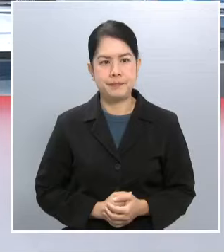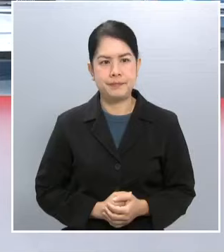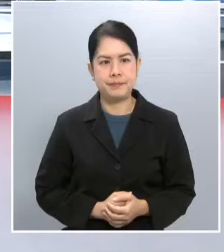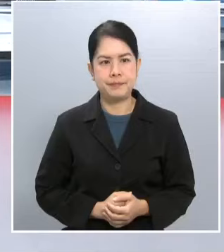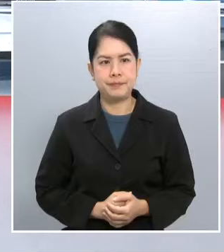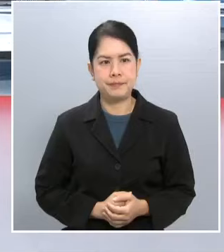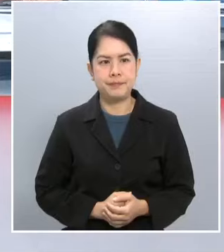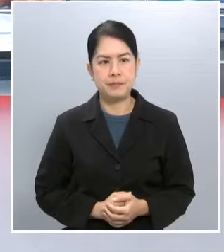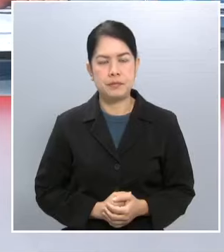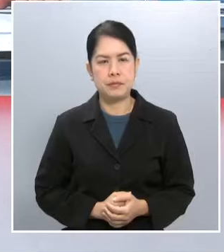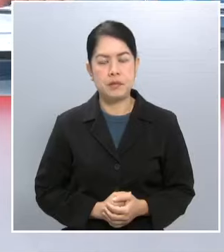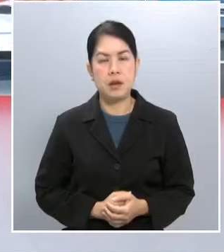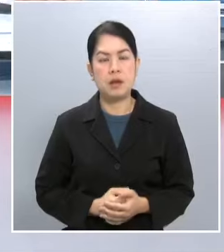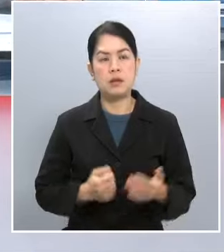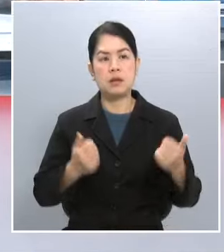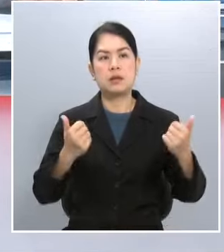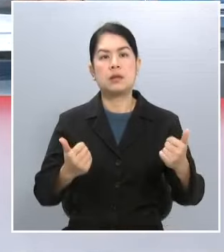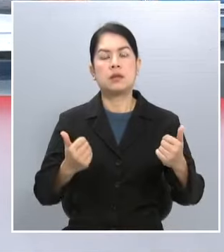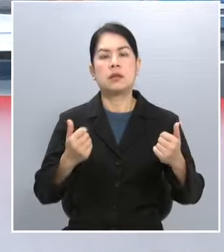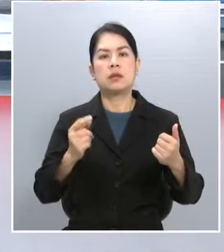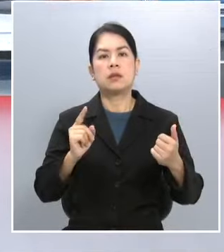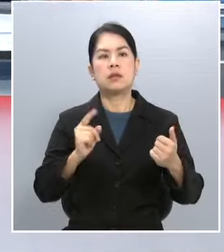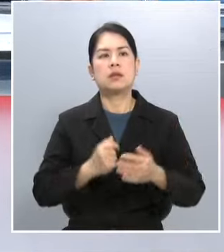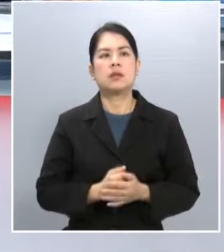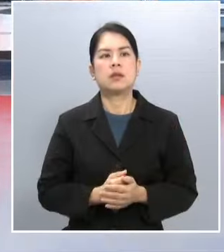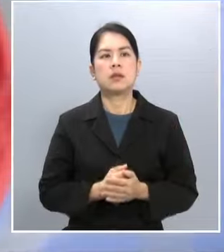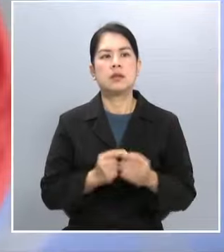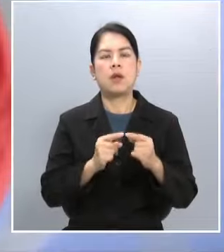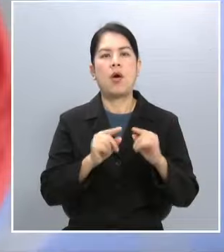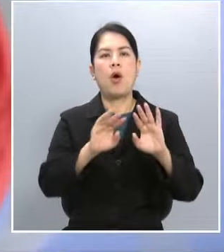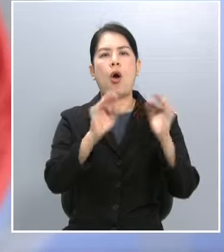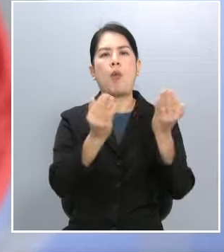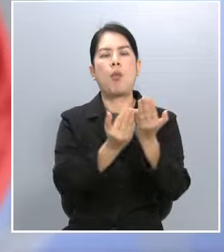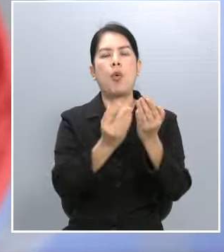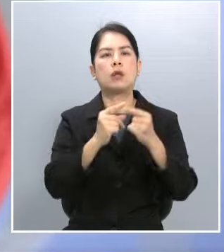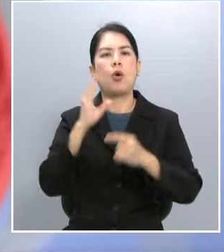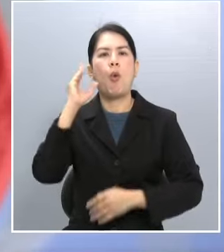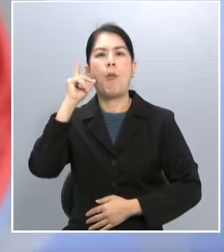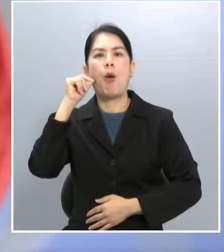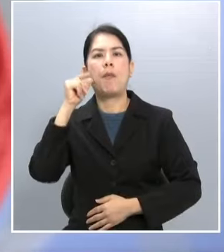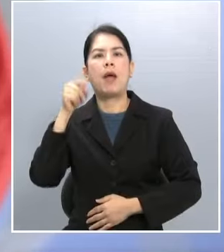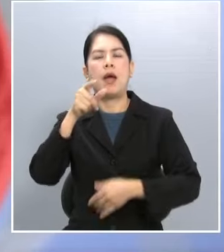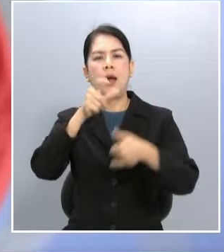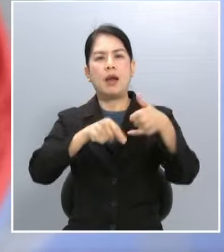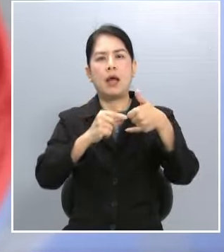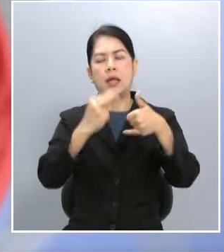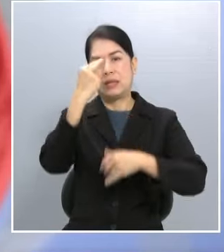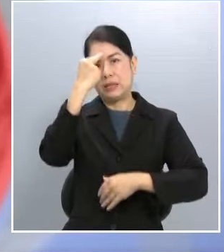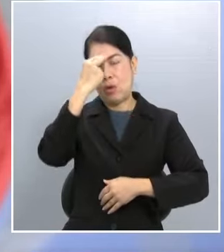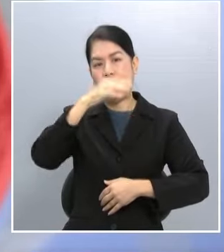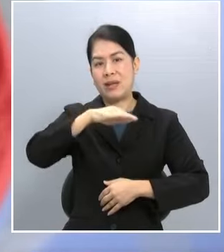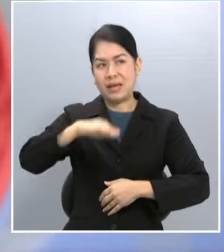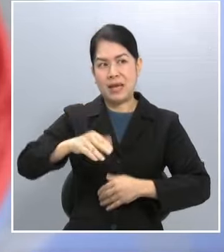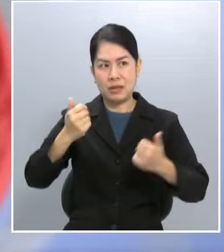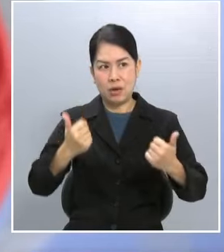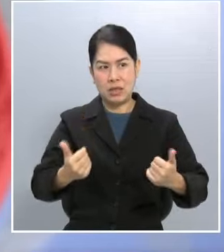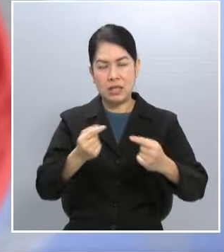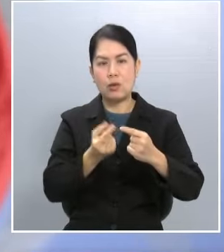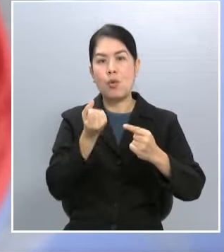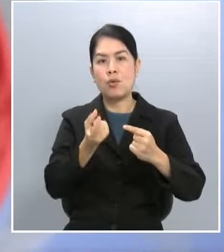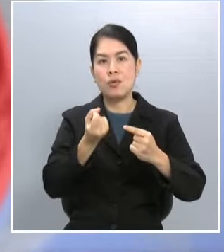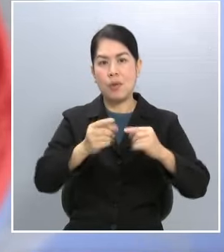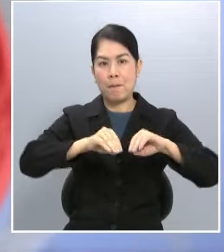ู้ชมครับตอนนี้นะฮะทางฝั่งของคุณพ่อคุณแม่ของน้องนะครับแล้วก็ทนายความเนี่ยกำลังมีการไลฟ์กันอยู่นะครับโด